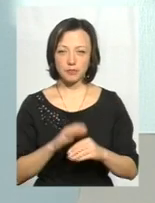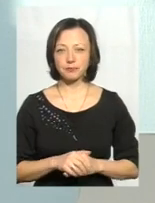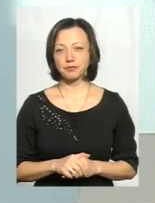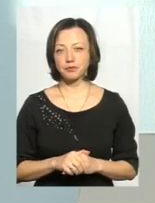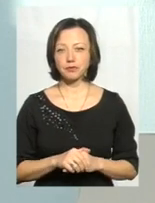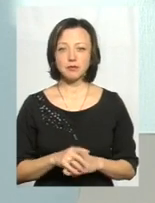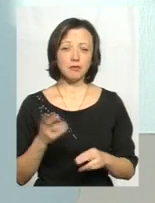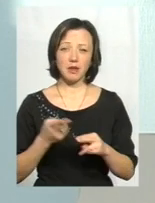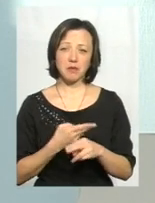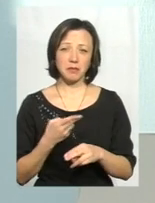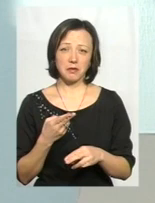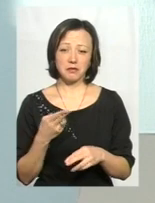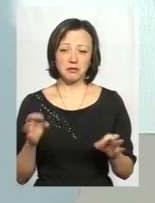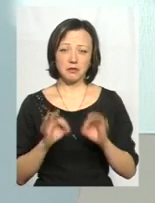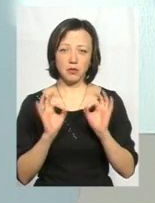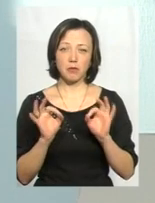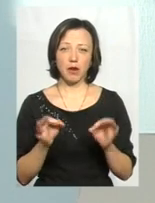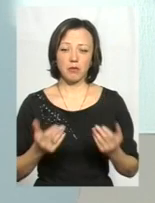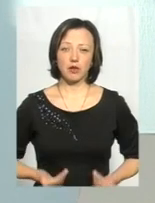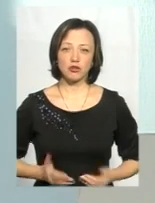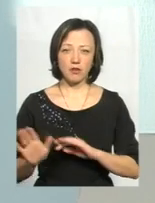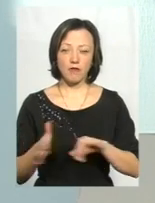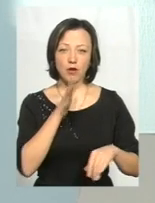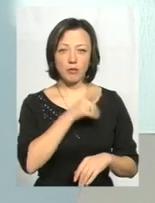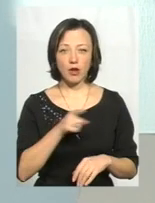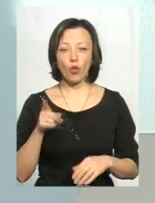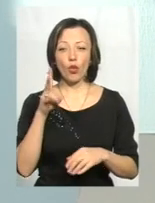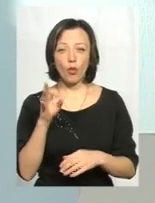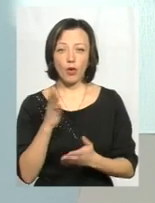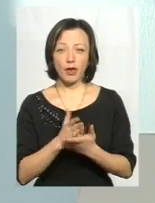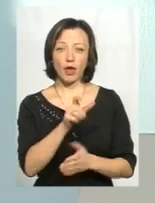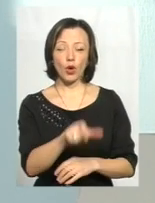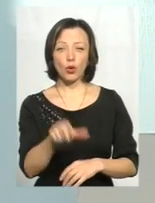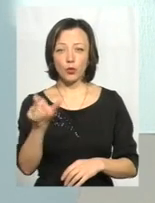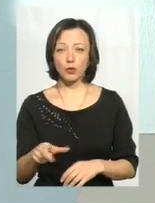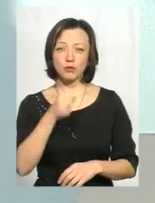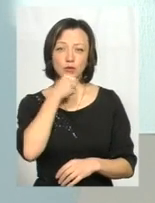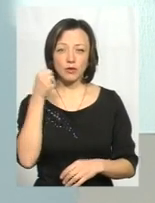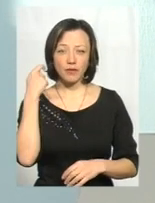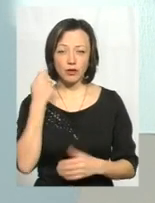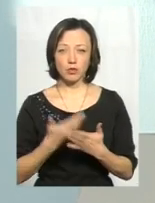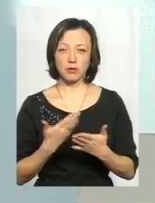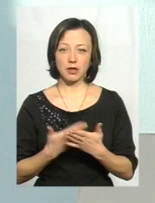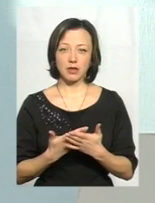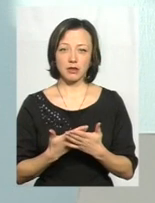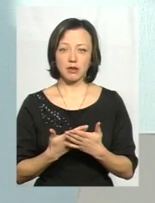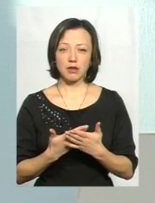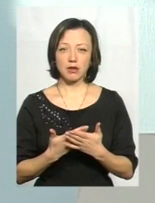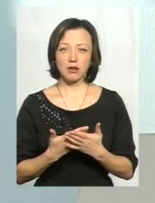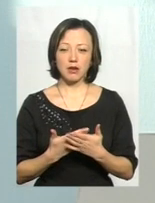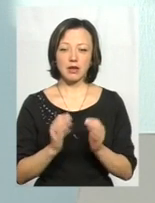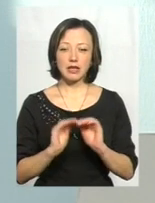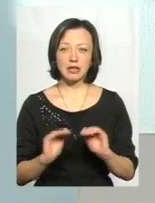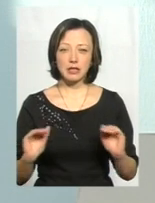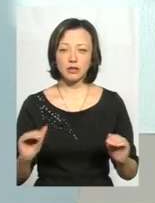Вони безболісно переживають цей період. Але є категорія населення – це похилого люди віку, це малі